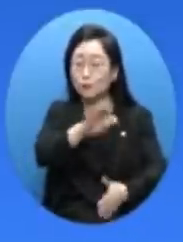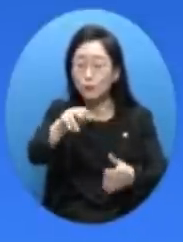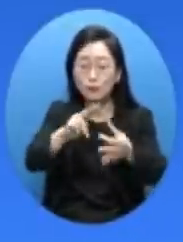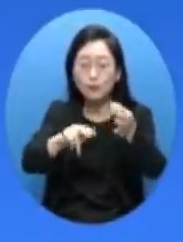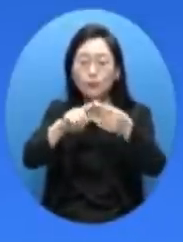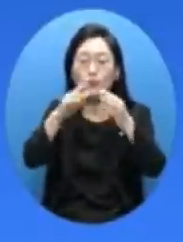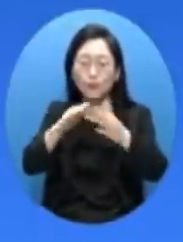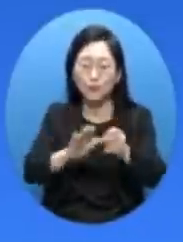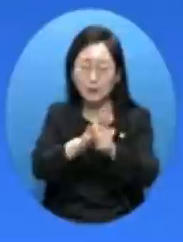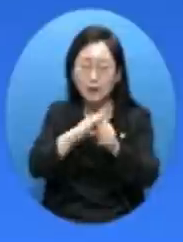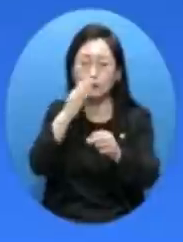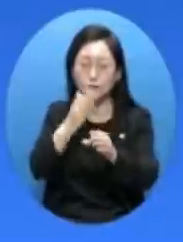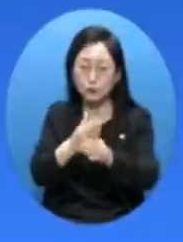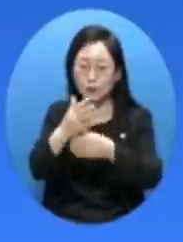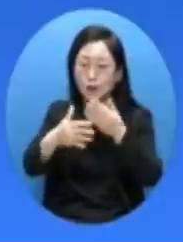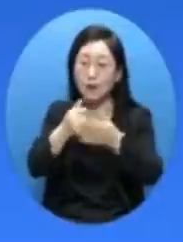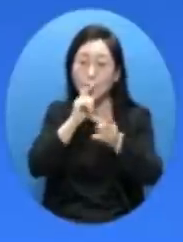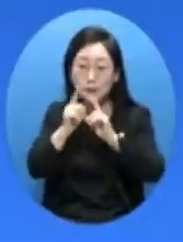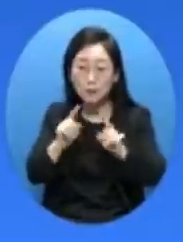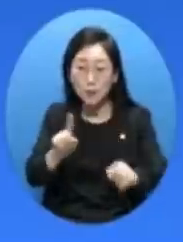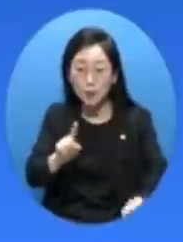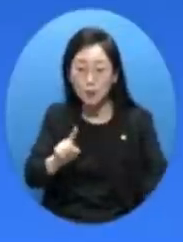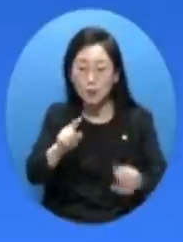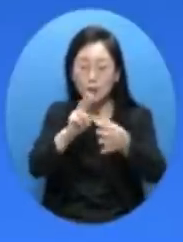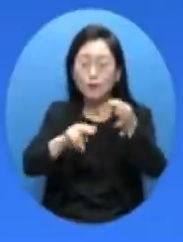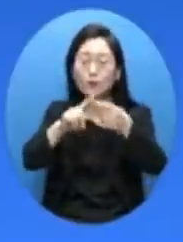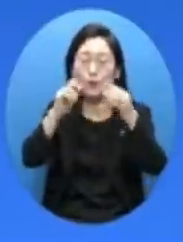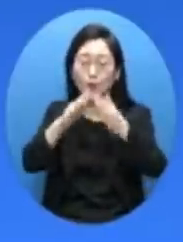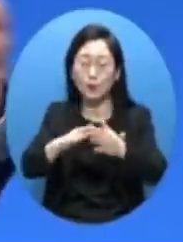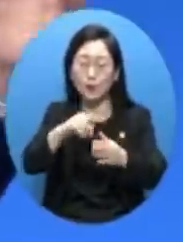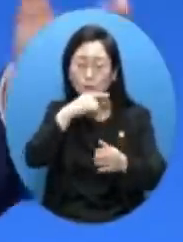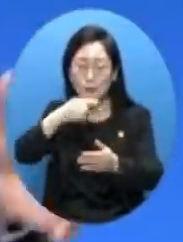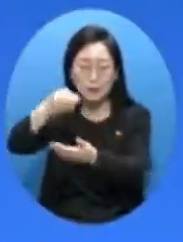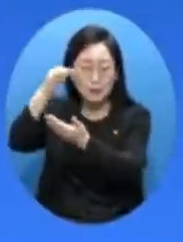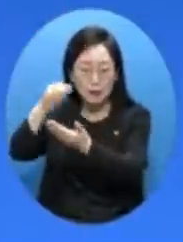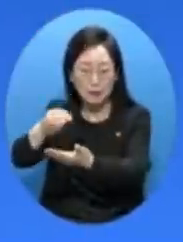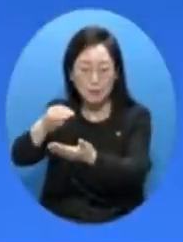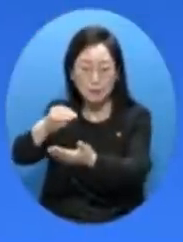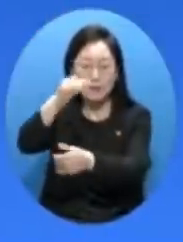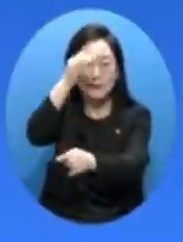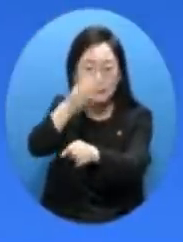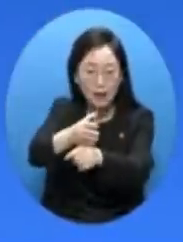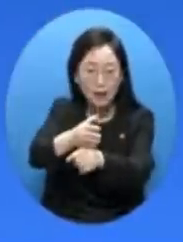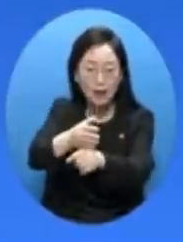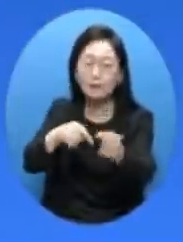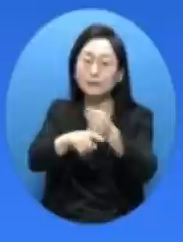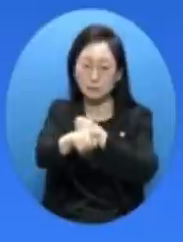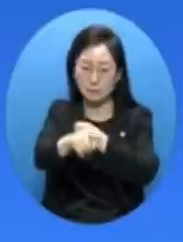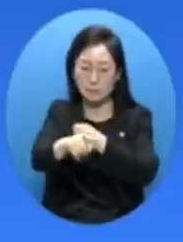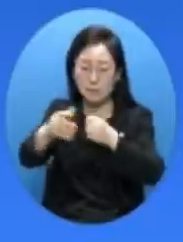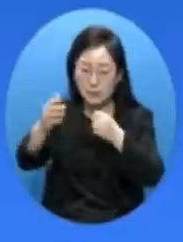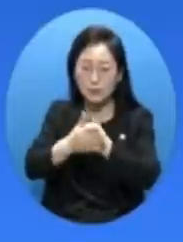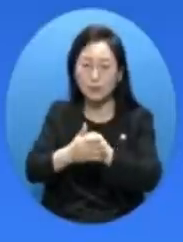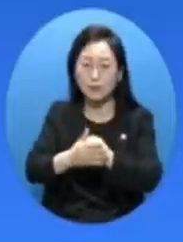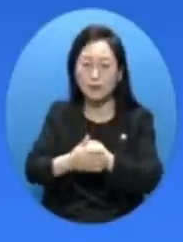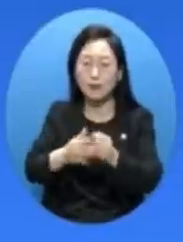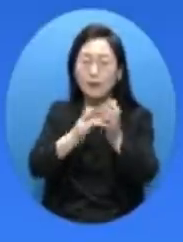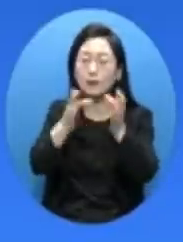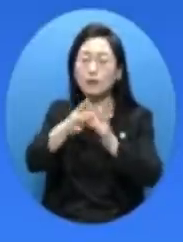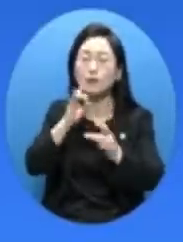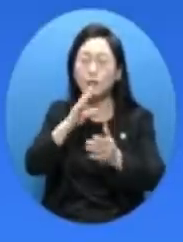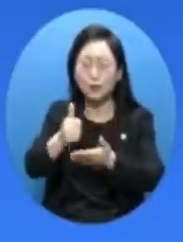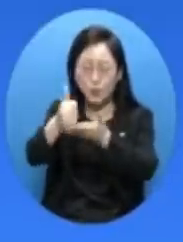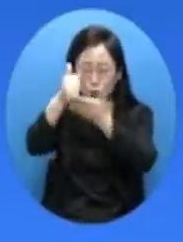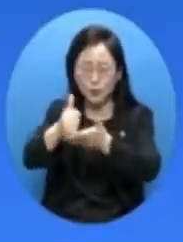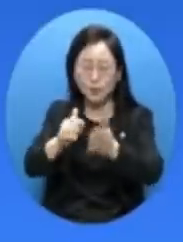계십니다. 주님 말씀하십니다. 이 여의도 수목교회 내가 핏값으로, 예수의 핏값으로 산 교회다. 그러므로 예수님만 높이고